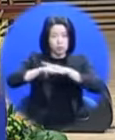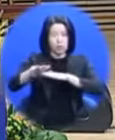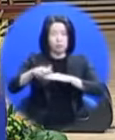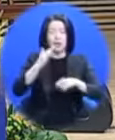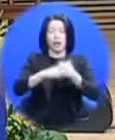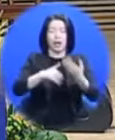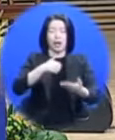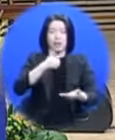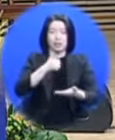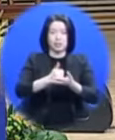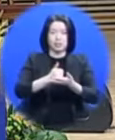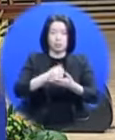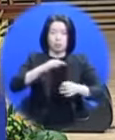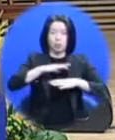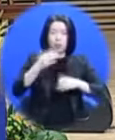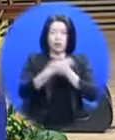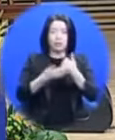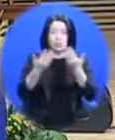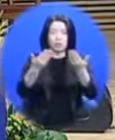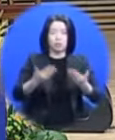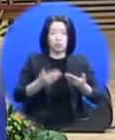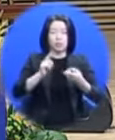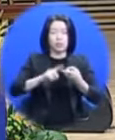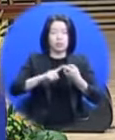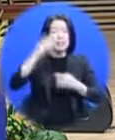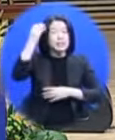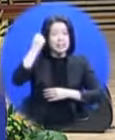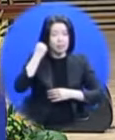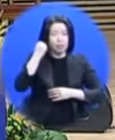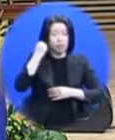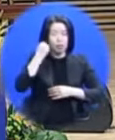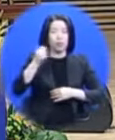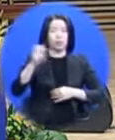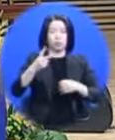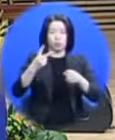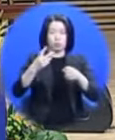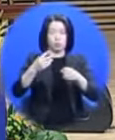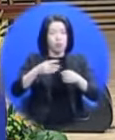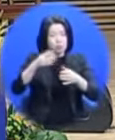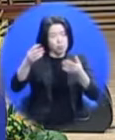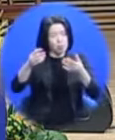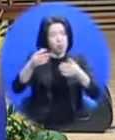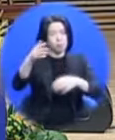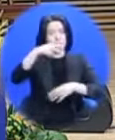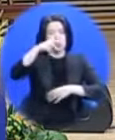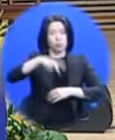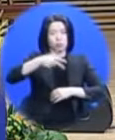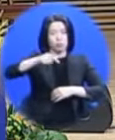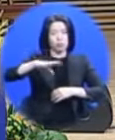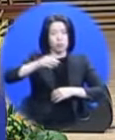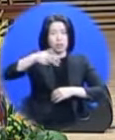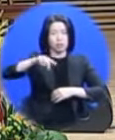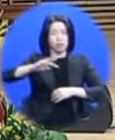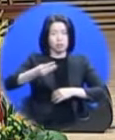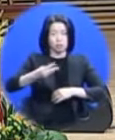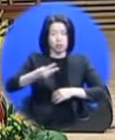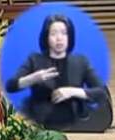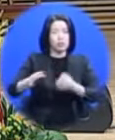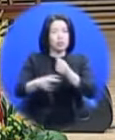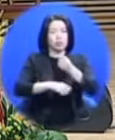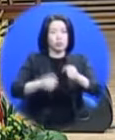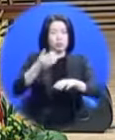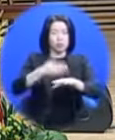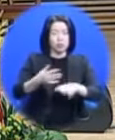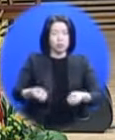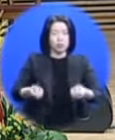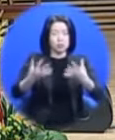주셨던 것을 기념하고 기억하는 것입니다. 수장절은 추수를 다 끝내고 하나님 앞에 감사하는 것이죠. 그러니까